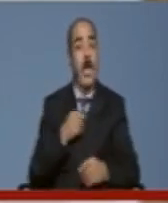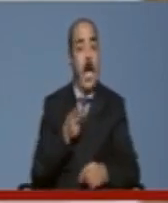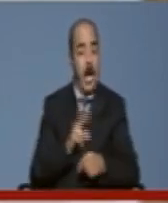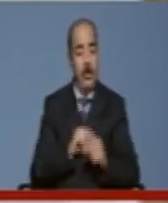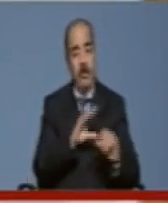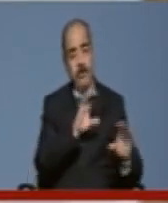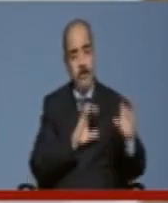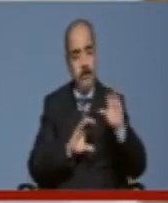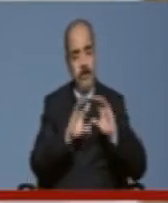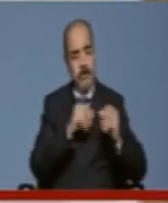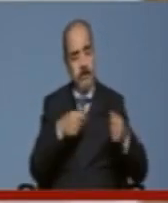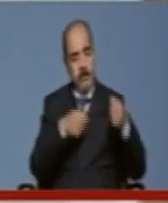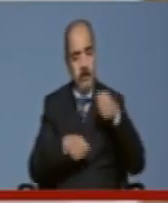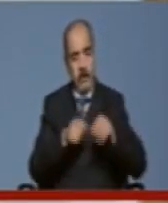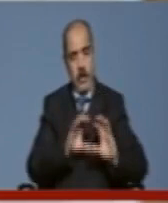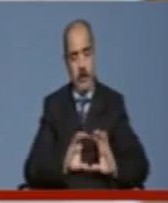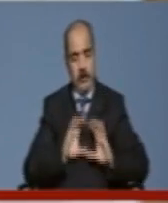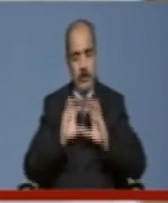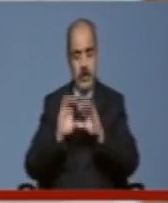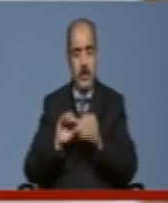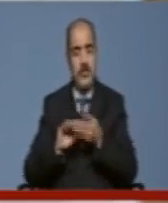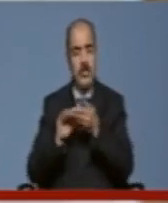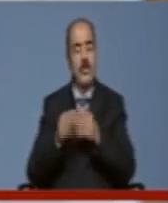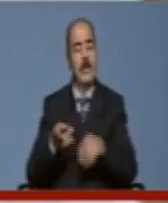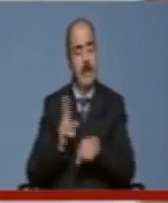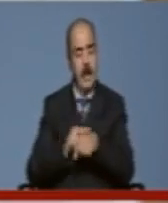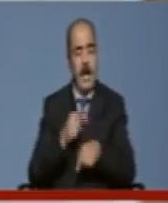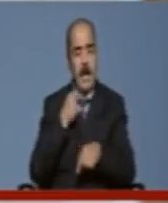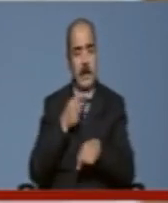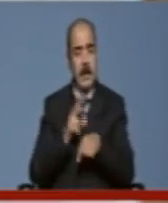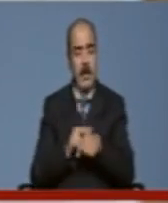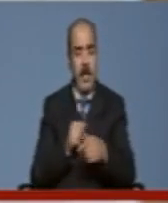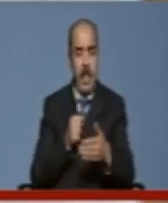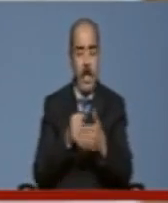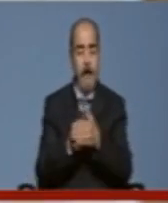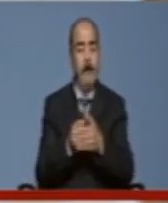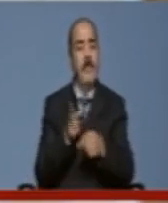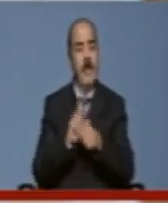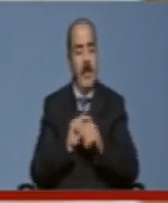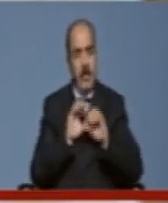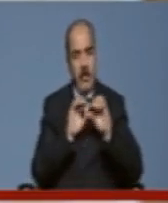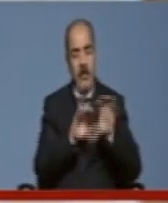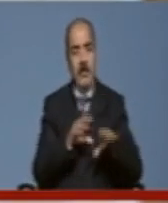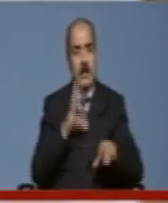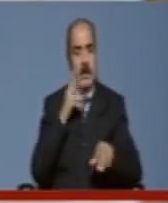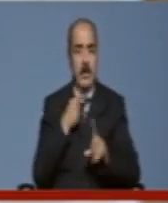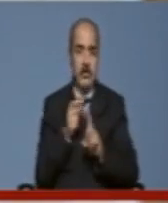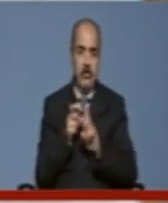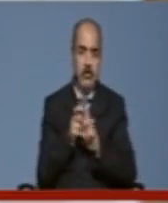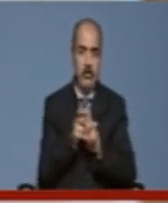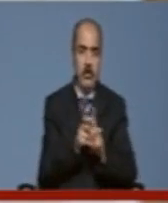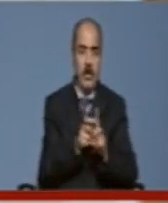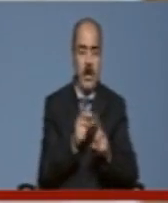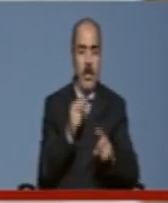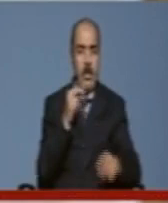إضافية لتقديم المساعدة في غزة وفي الضفة الغربية، ولا ننسى كذلك حماية الرجال والنساء.